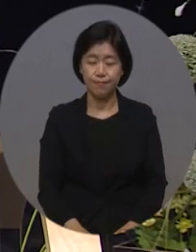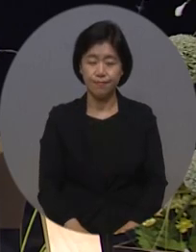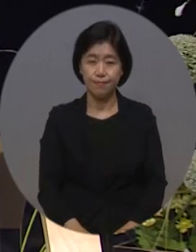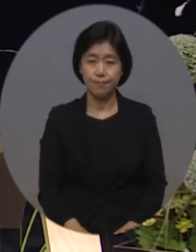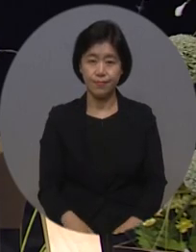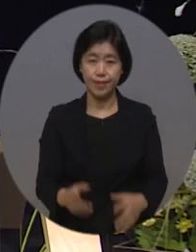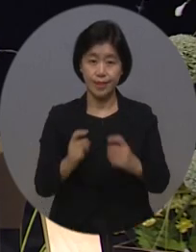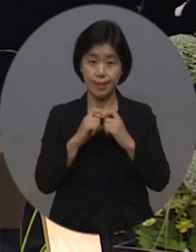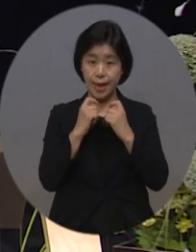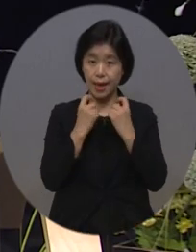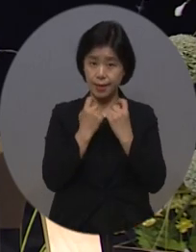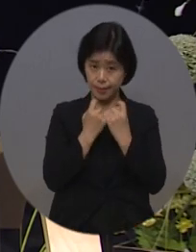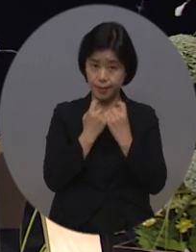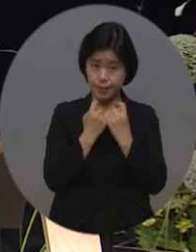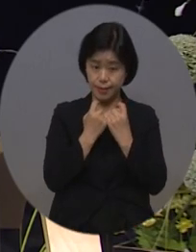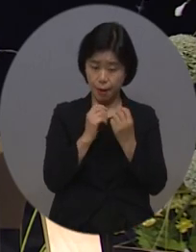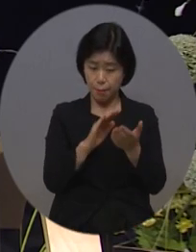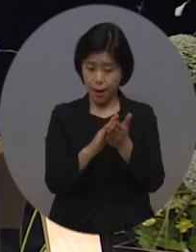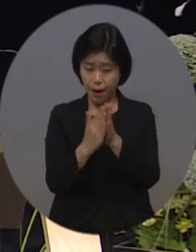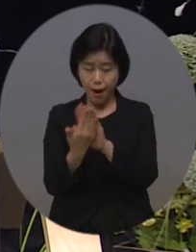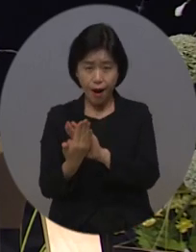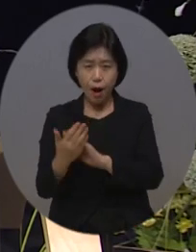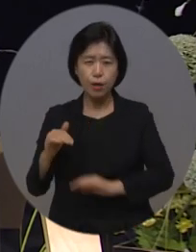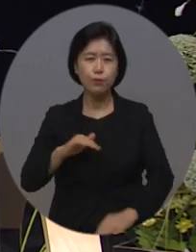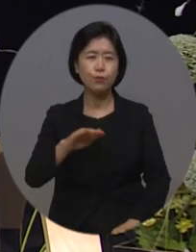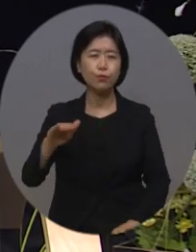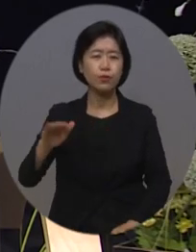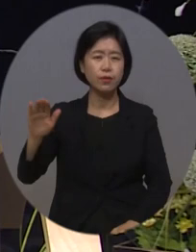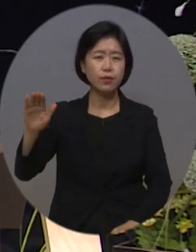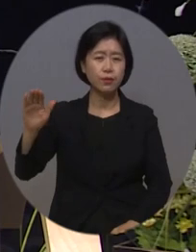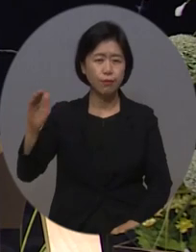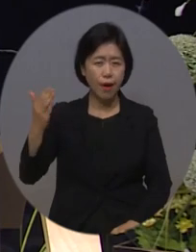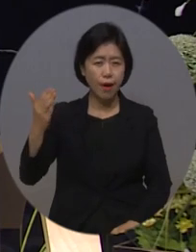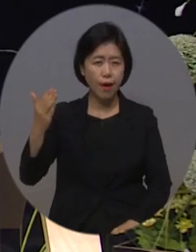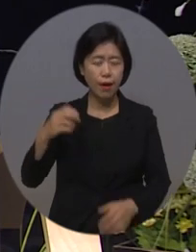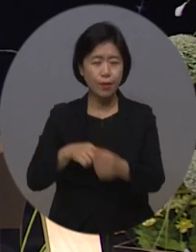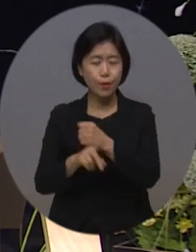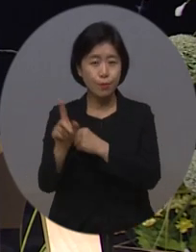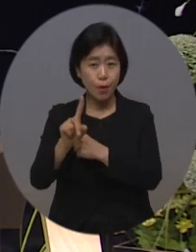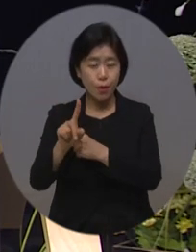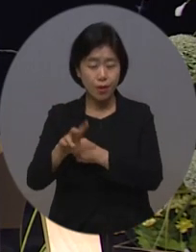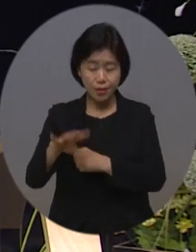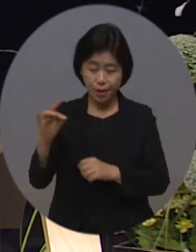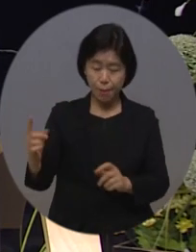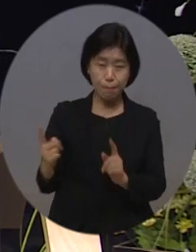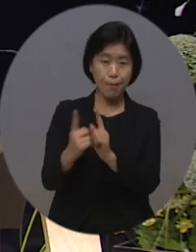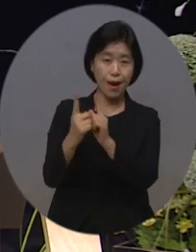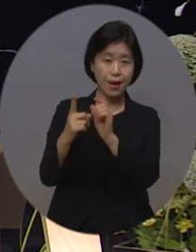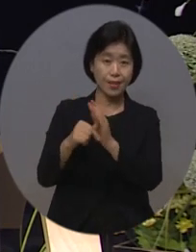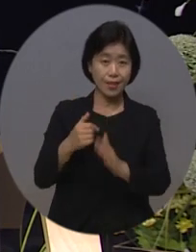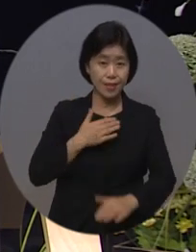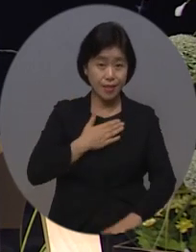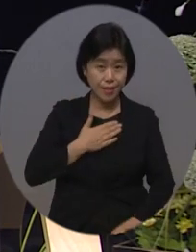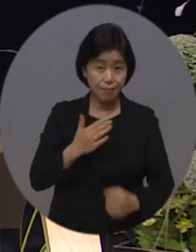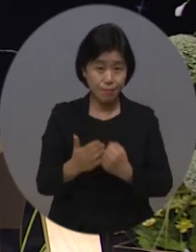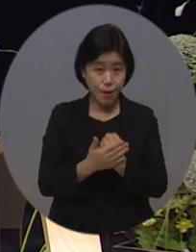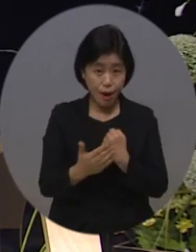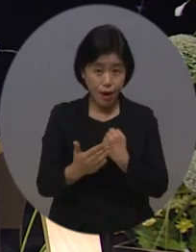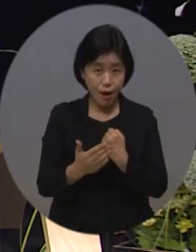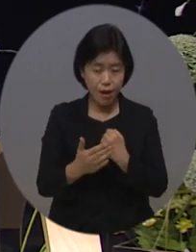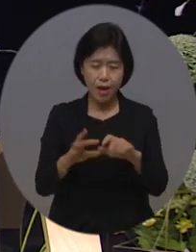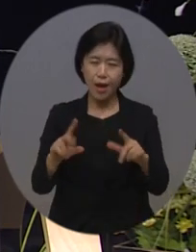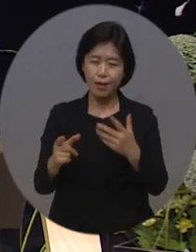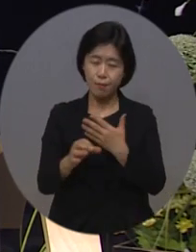개인을 우리에게 한 것은 채 대면할 때 감정일까요? 아니면 변해가는 감정을 서로